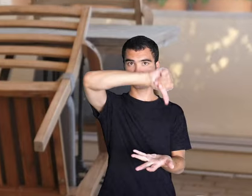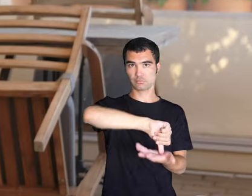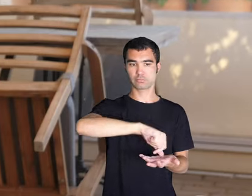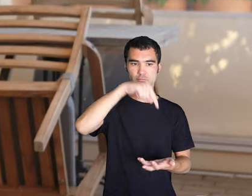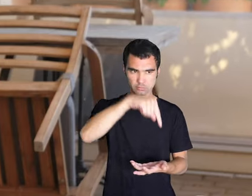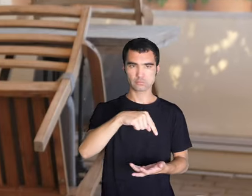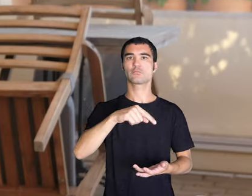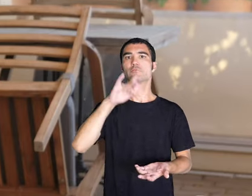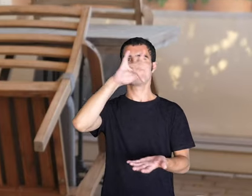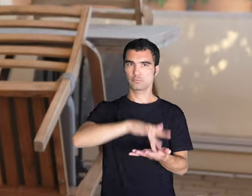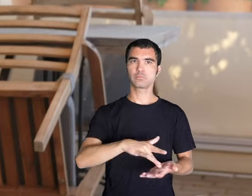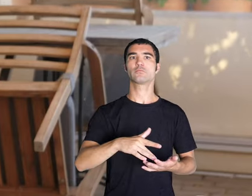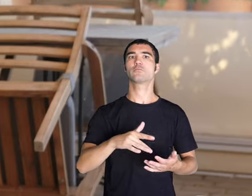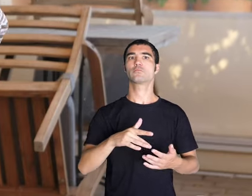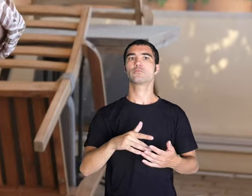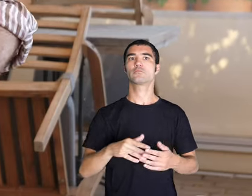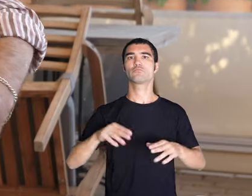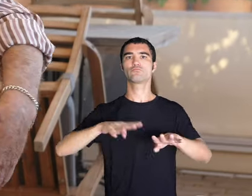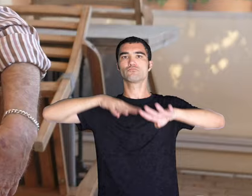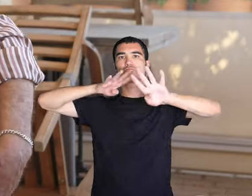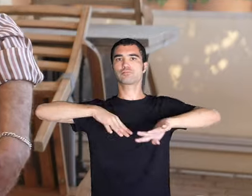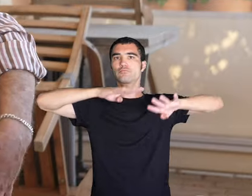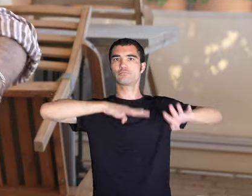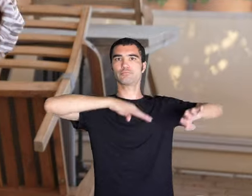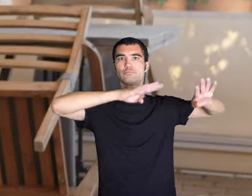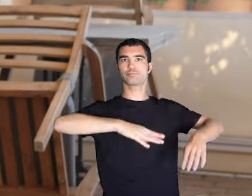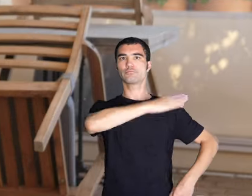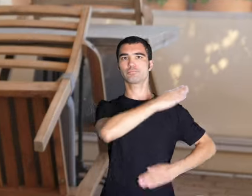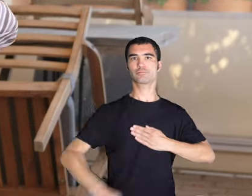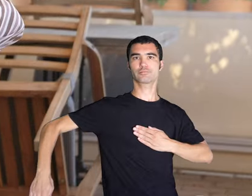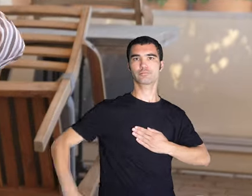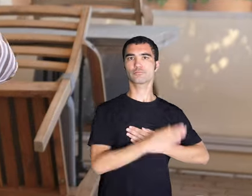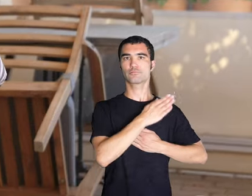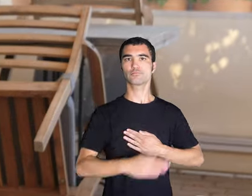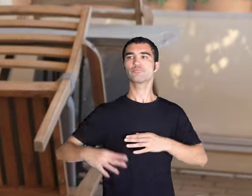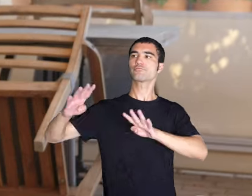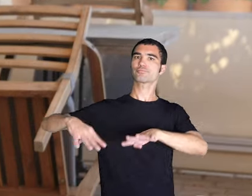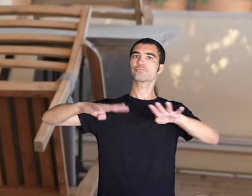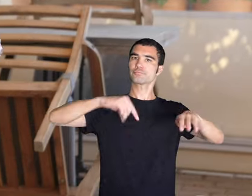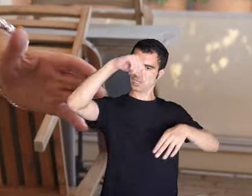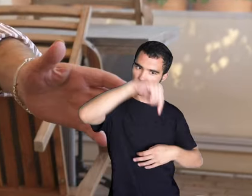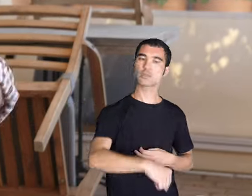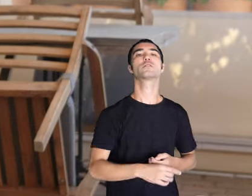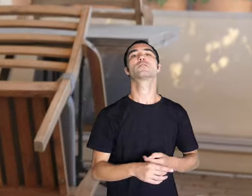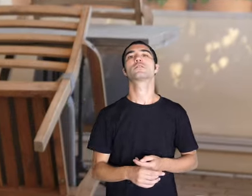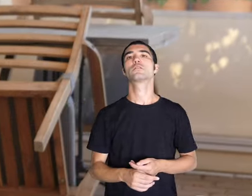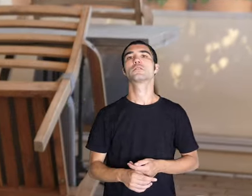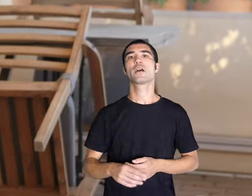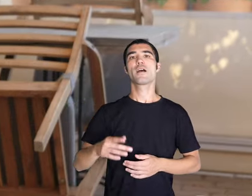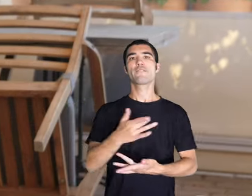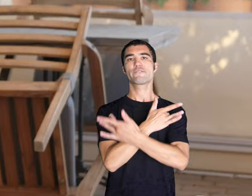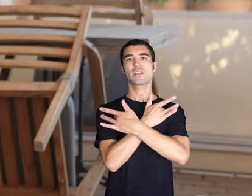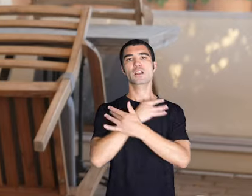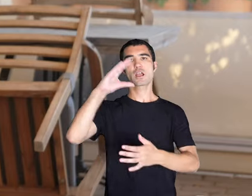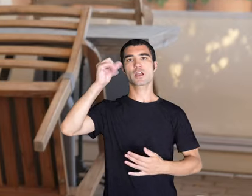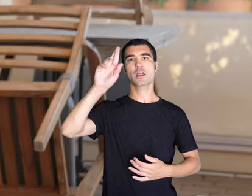feien un desfile de tots els marinos, i feien un desfile, i feien a la Virgen del